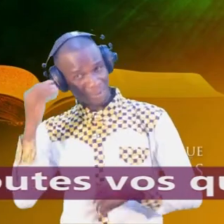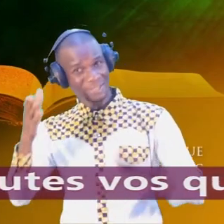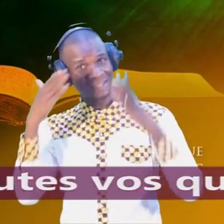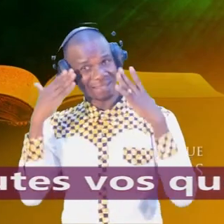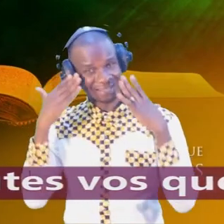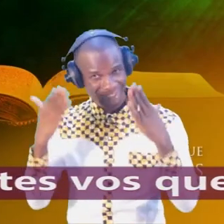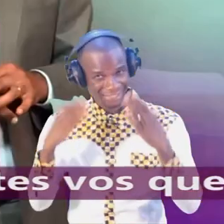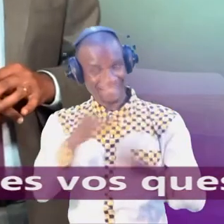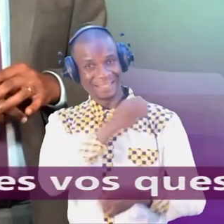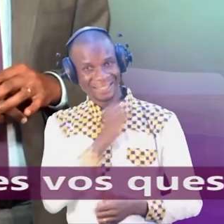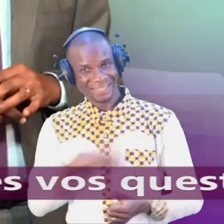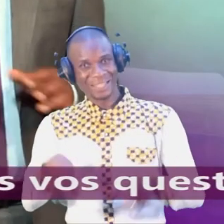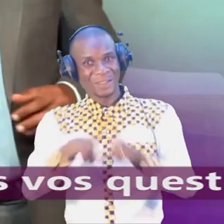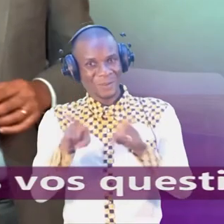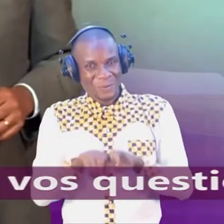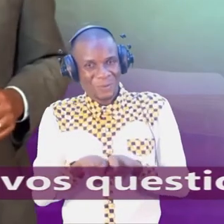Usiue.